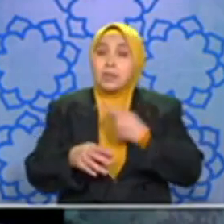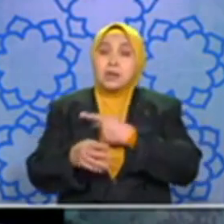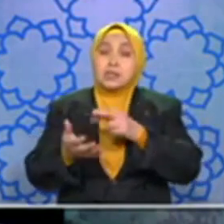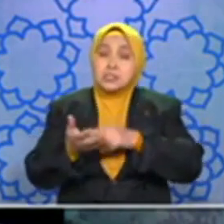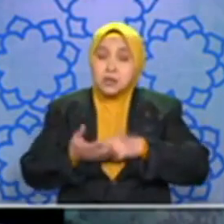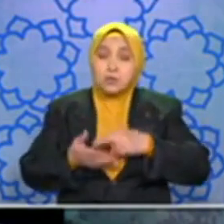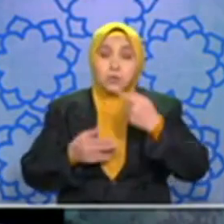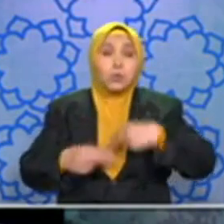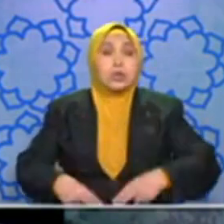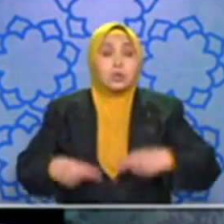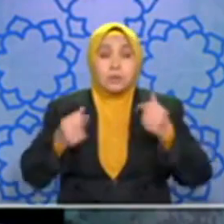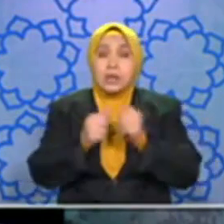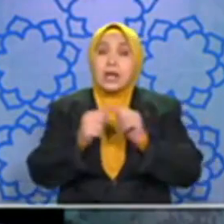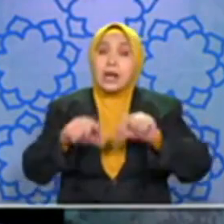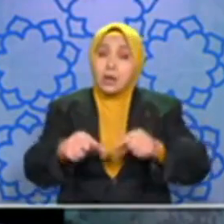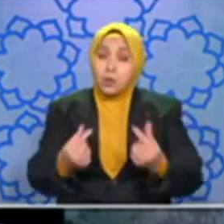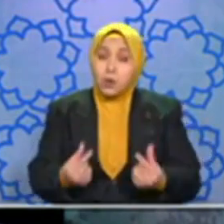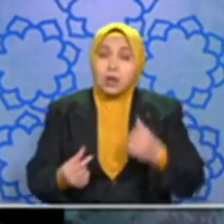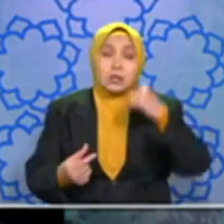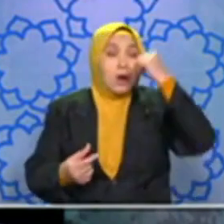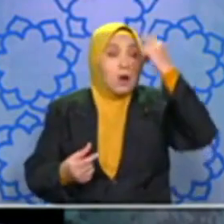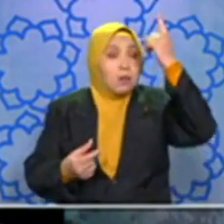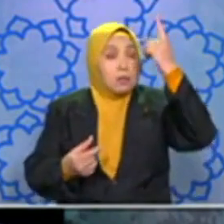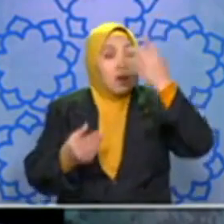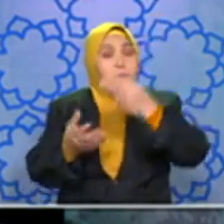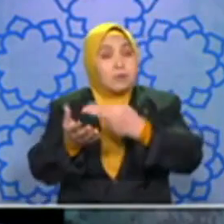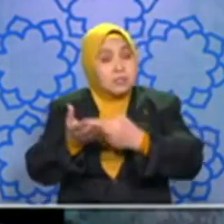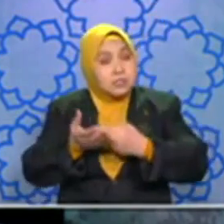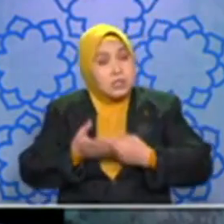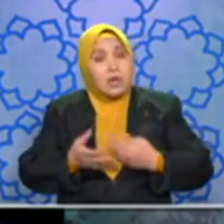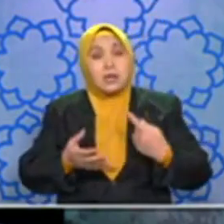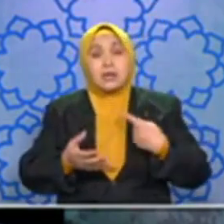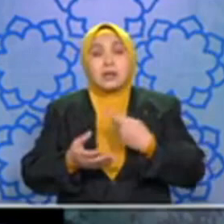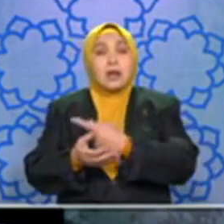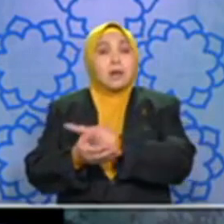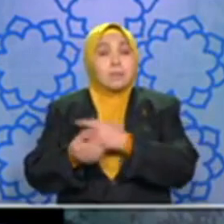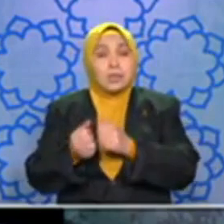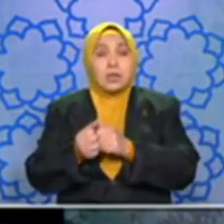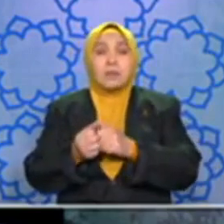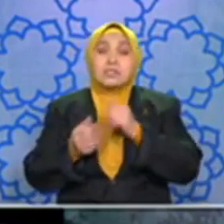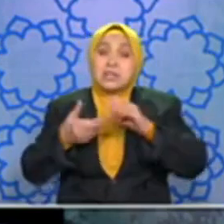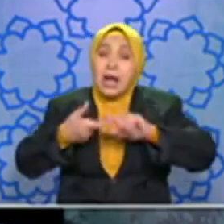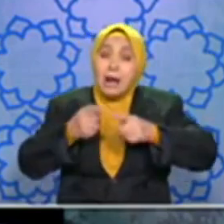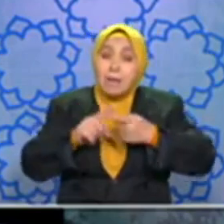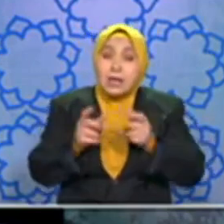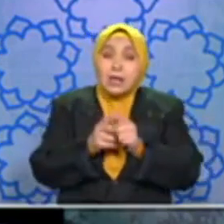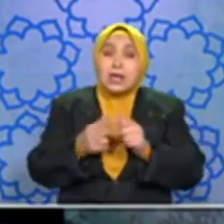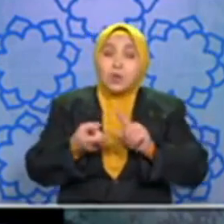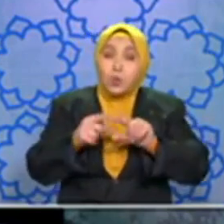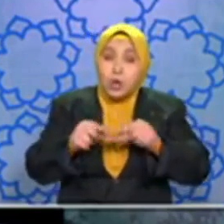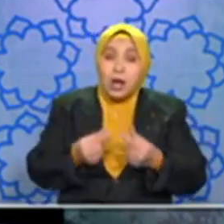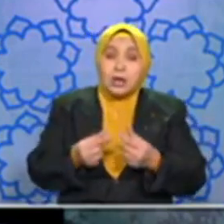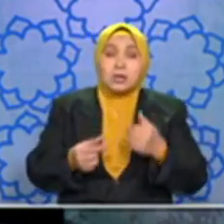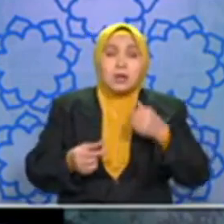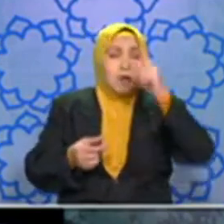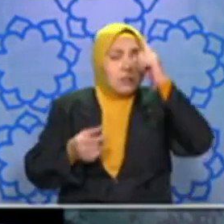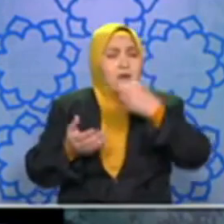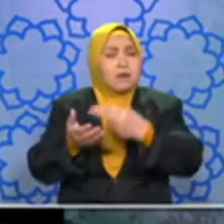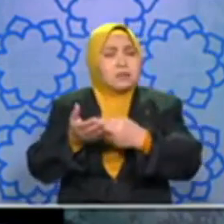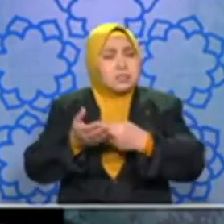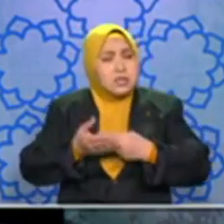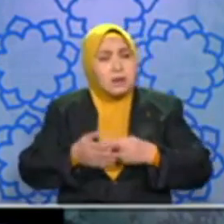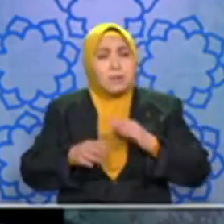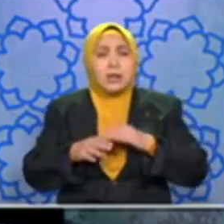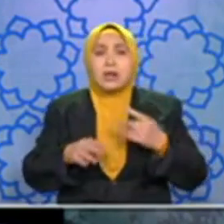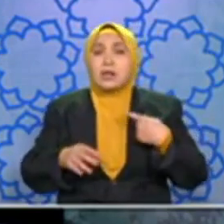hidup dengan Al-Quran, ya Allah. Ya Allah, rezekikanlah kepada kami untuk kami bersahabat dengan Al-Quran, ya Allah. Ya Allah, rezekikanlah kepada kami